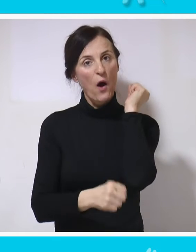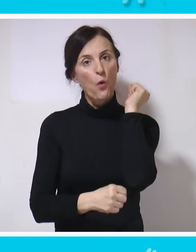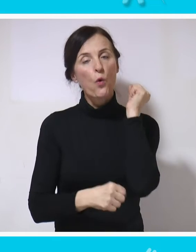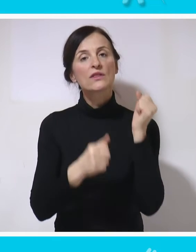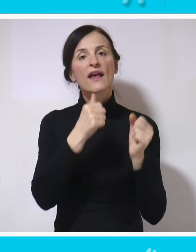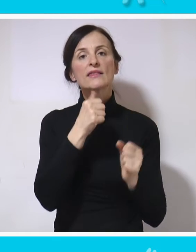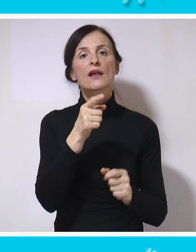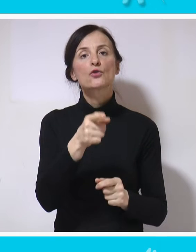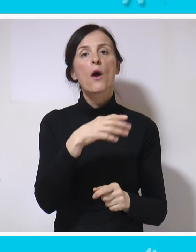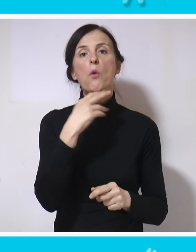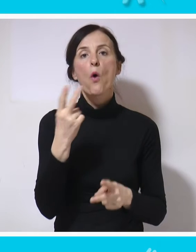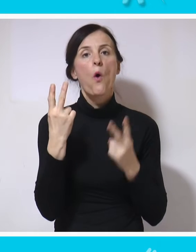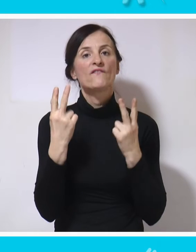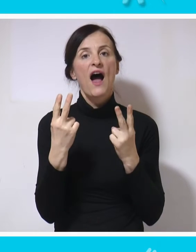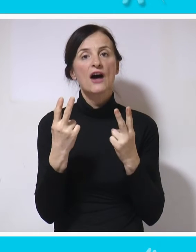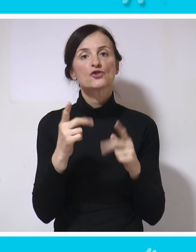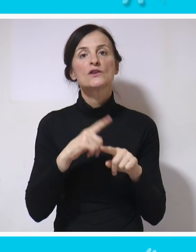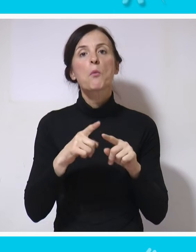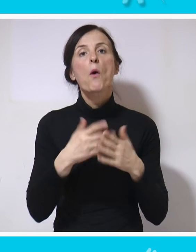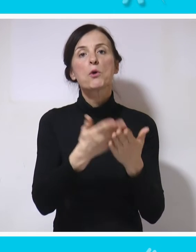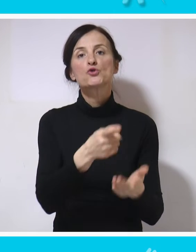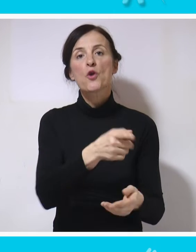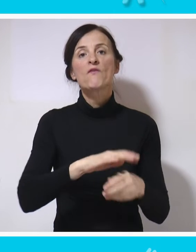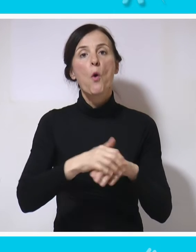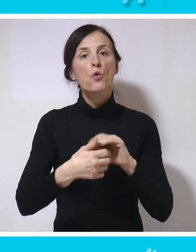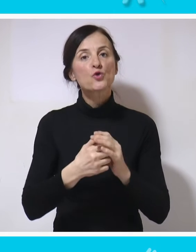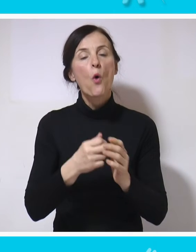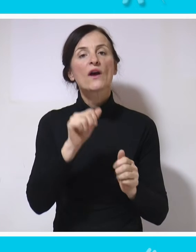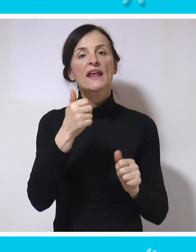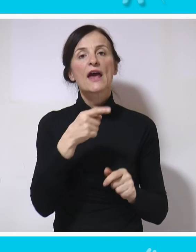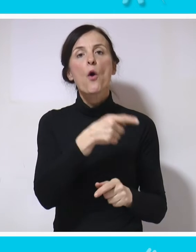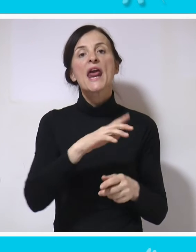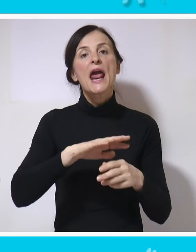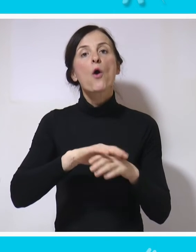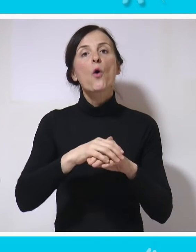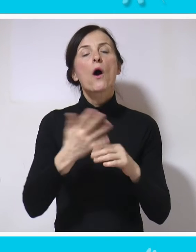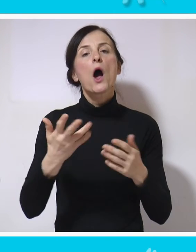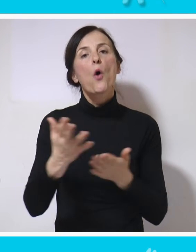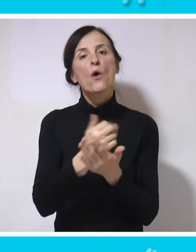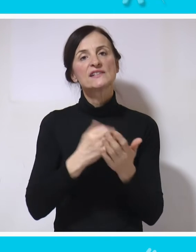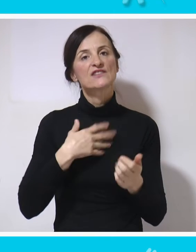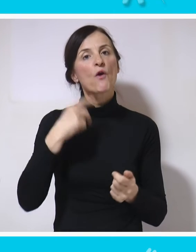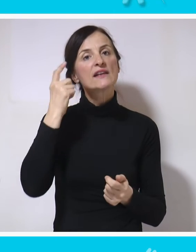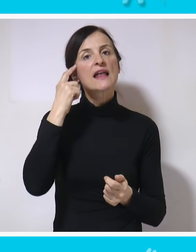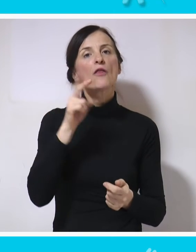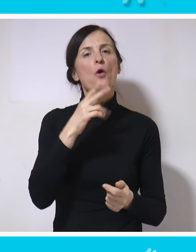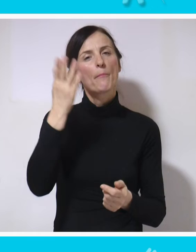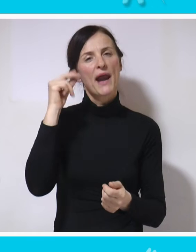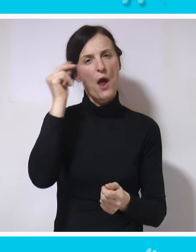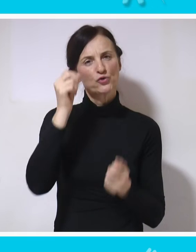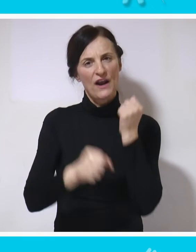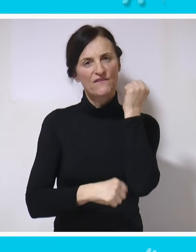učiteljski fakultet, što nam umnogome znači i u pružanju ove usluge, jer oni koriste svoja znanja koja su stekli na fakultetu